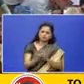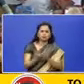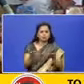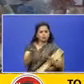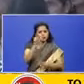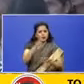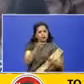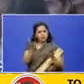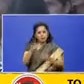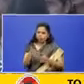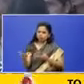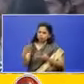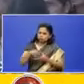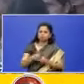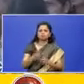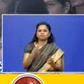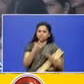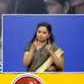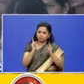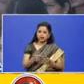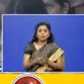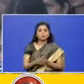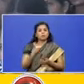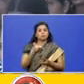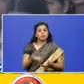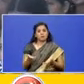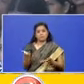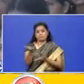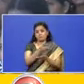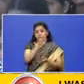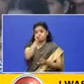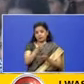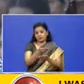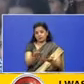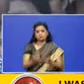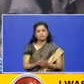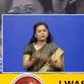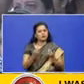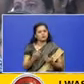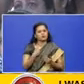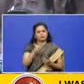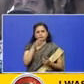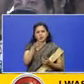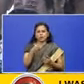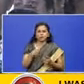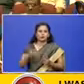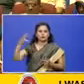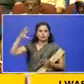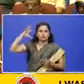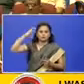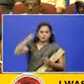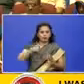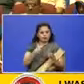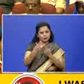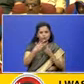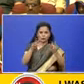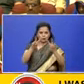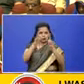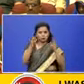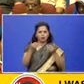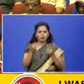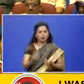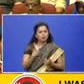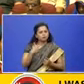दूसरों को भी जोड़े। मेरे प्यारे देशवासियों, अभी मैं आपसे सूरज की बातें कर रहा था। अब मेरा